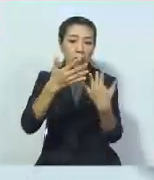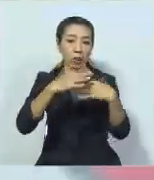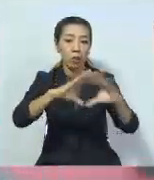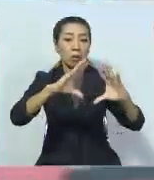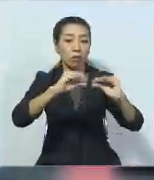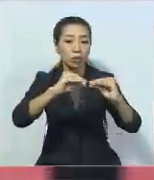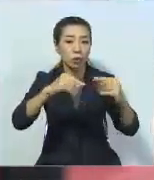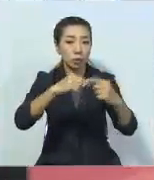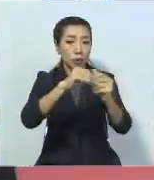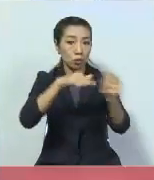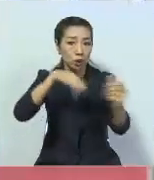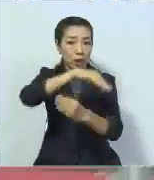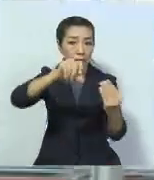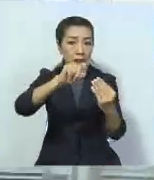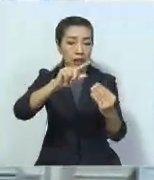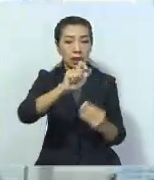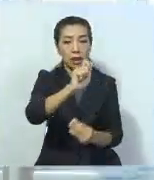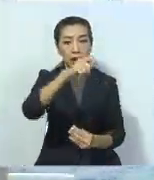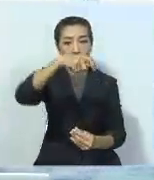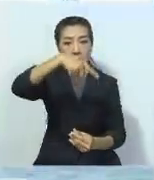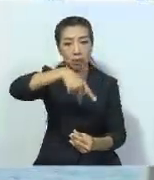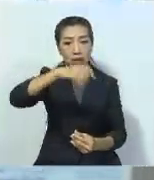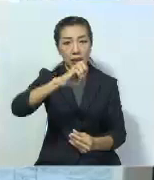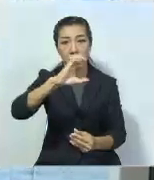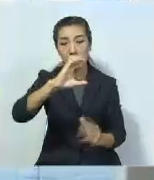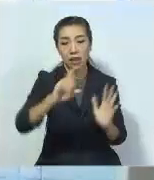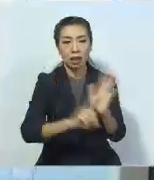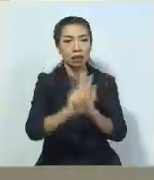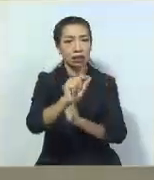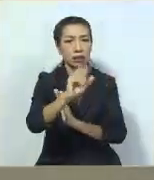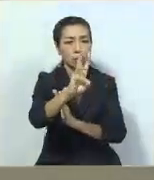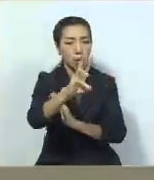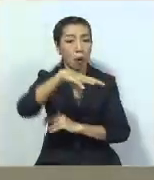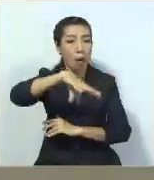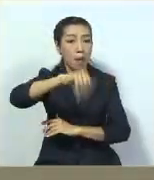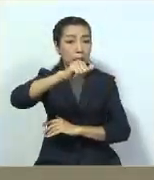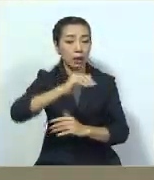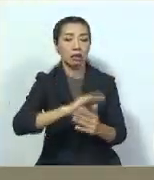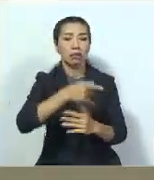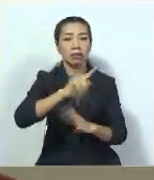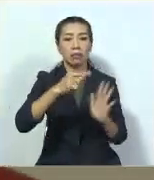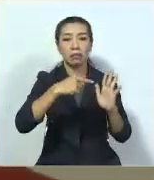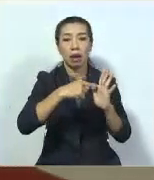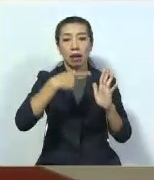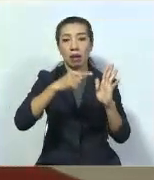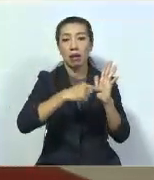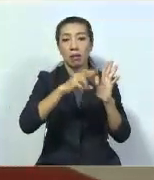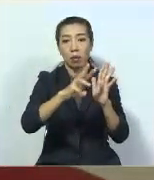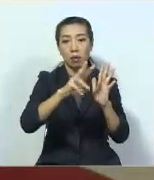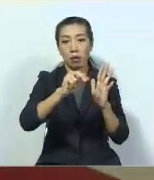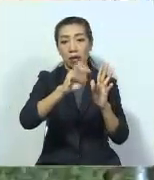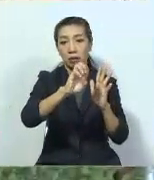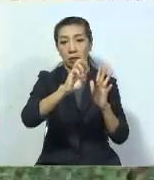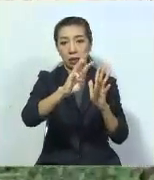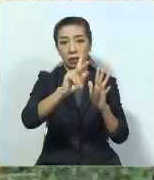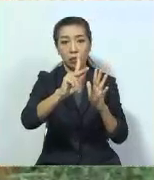มผู้นำเขตเศรษฐกิจเอเปกครั้งที่26ที่กรุงพอร์ตมอสบี้ปาโปนิวกินีซึ่งท่านนายกนะครับ